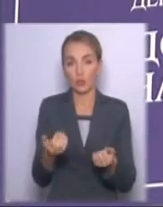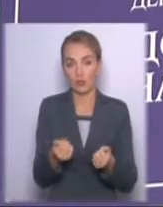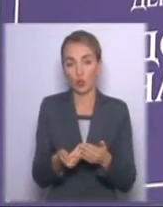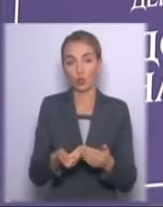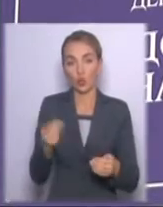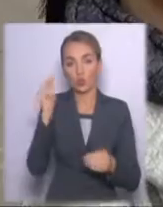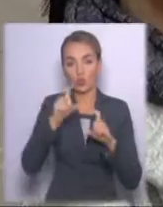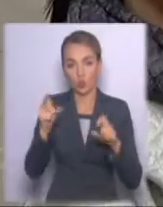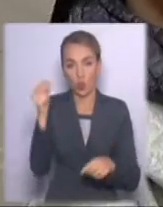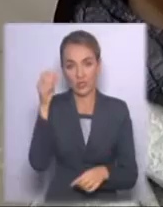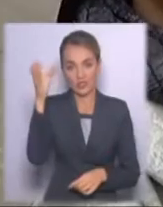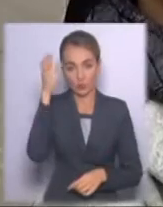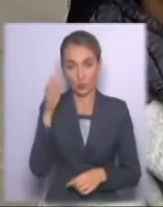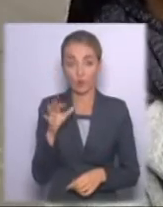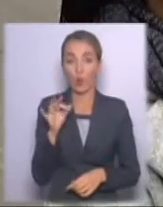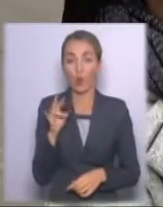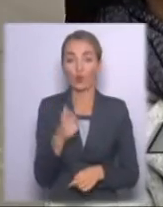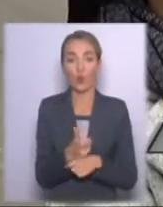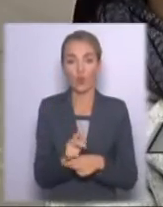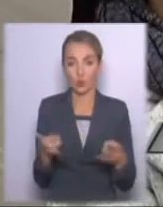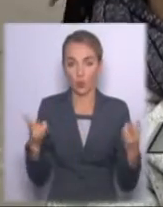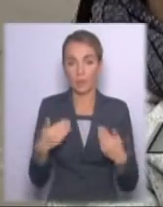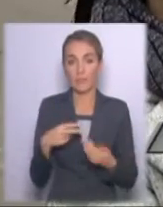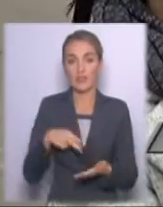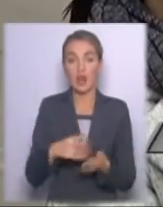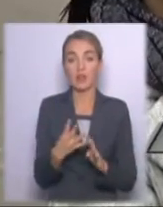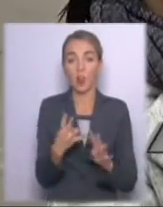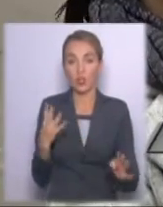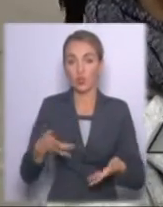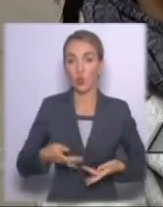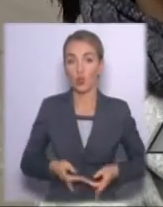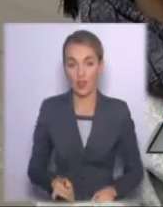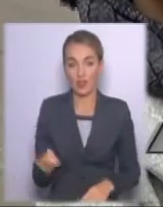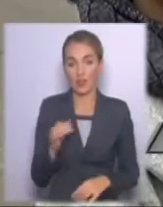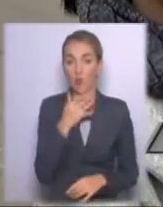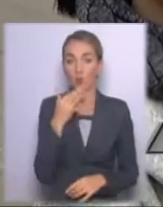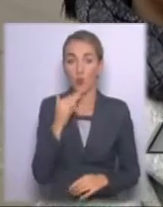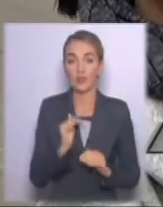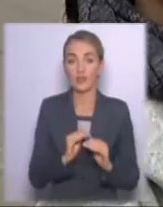дошкільну освіту. Він дуже необхідний, тому що ми стали на чергу з народження, і в багатьох